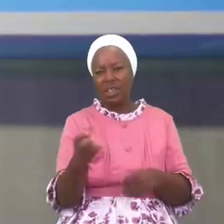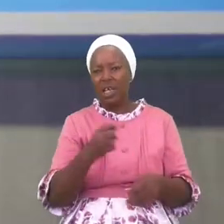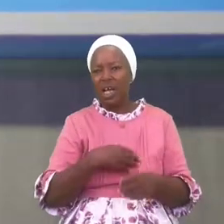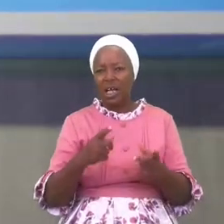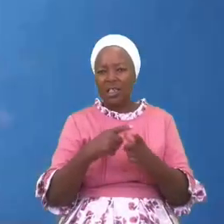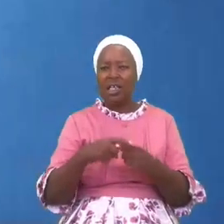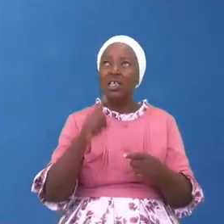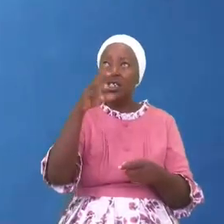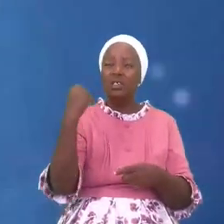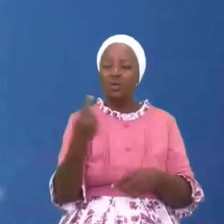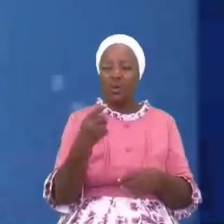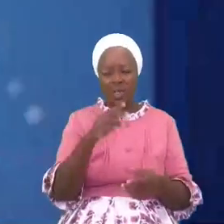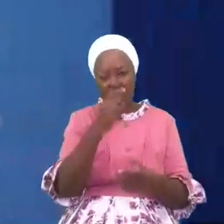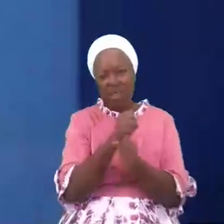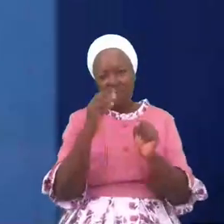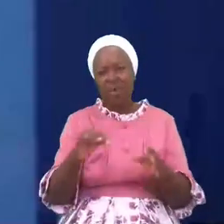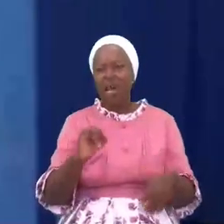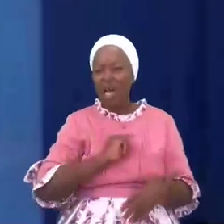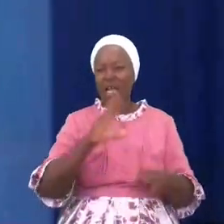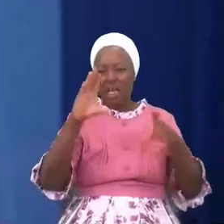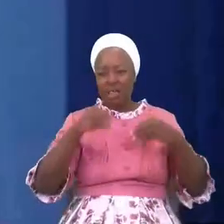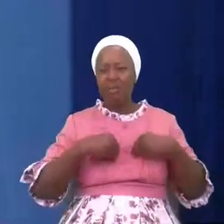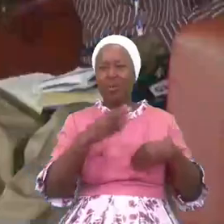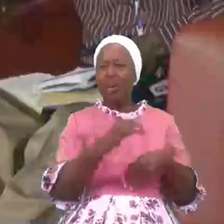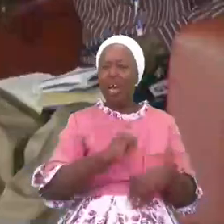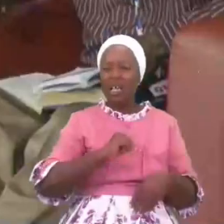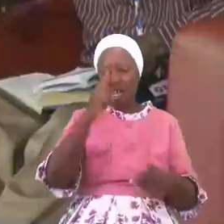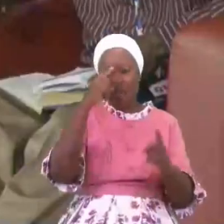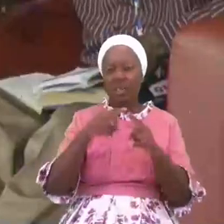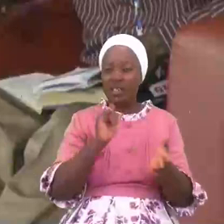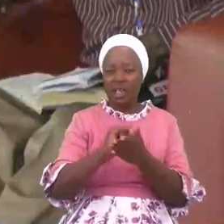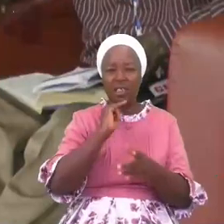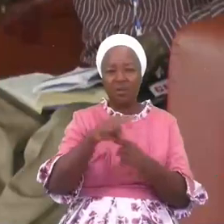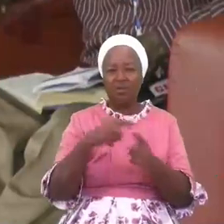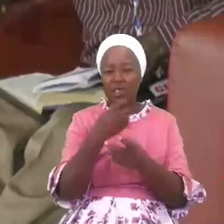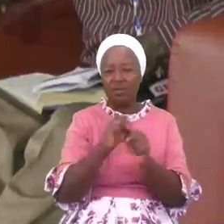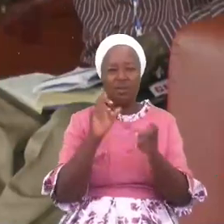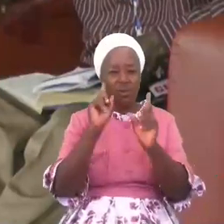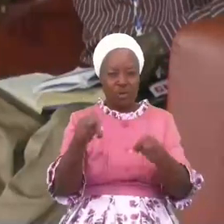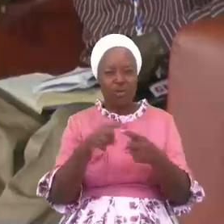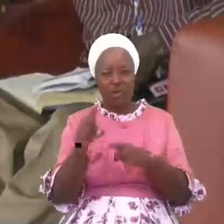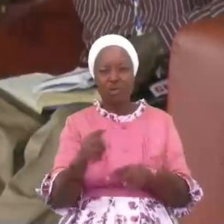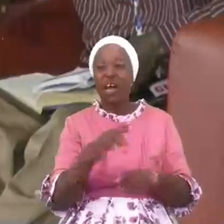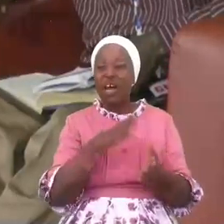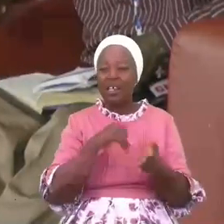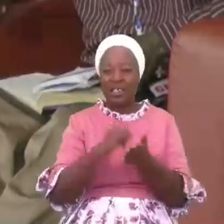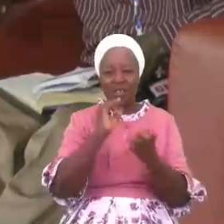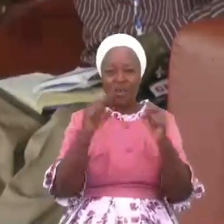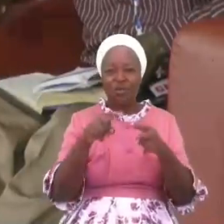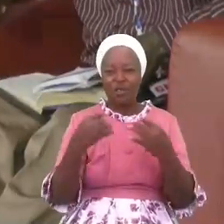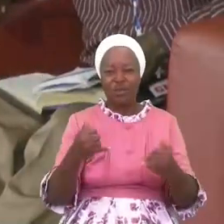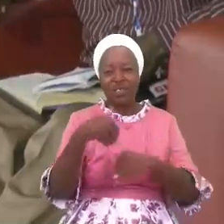c'est le seul sauveur, j'accepte, je suis d'accord, c'est en ce moment-là que le salut va te parvenir, et ça te viendra ce soir.